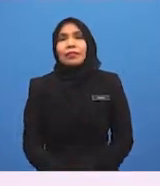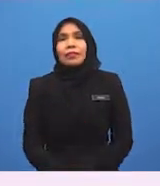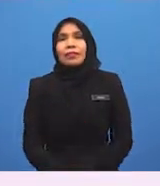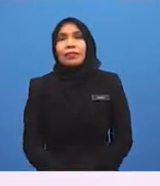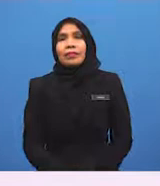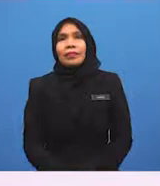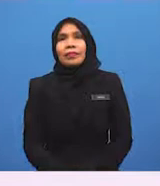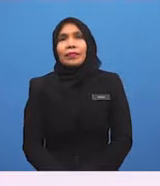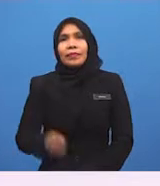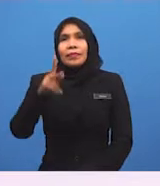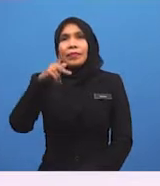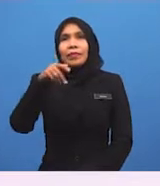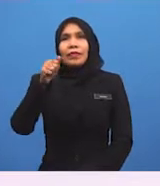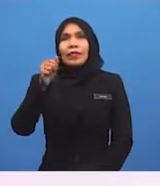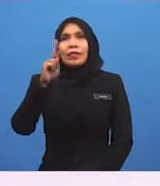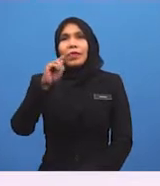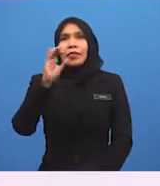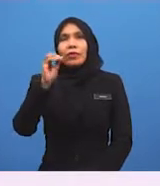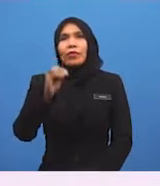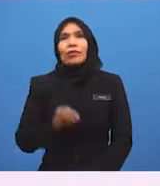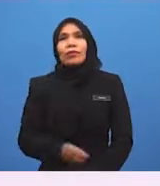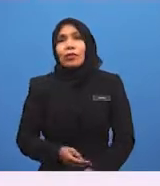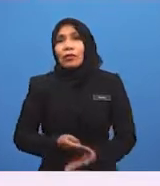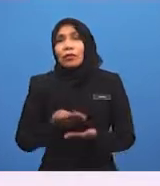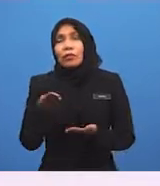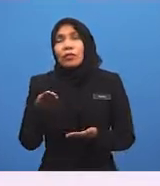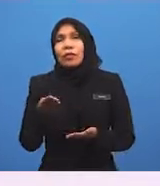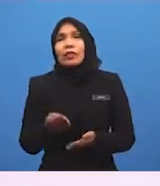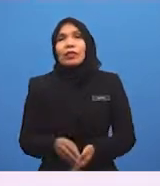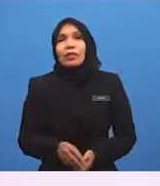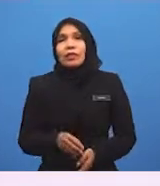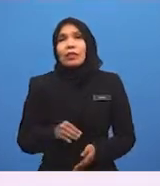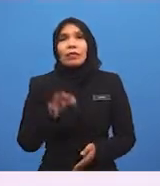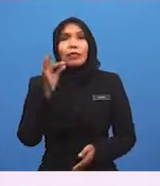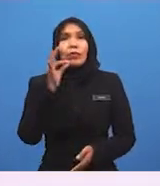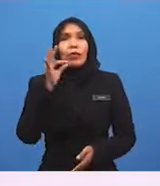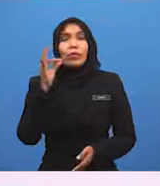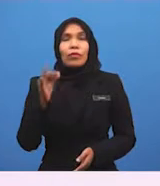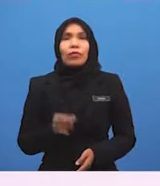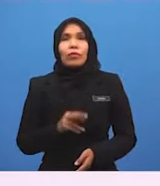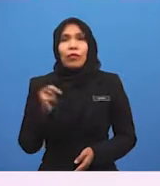Paro mengagihkan buah-buahan secara sama rata kepada semua jiran.